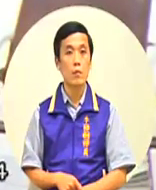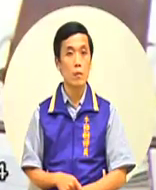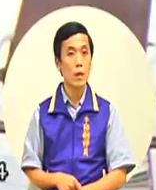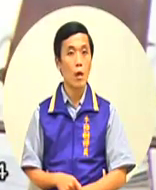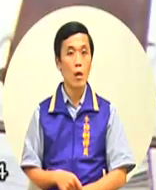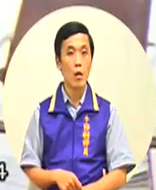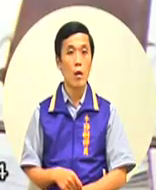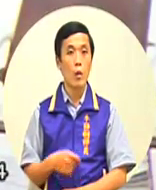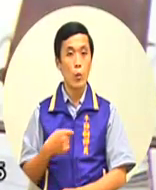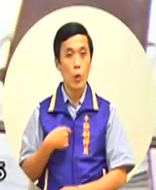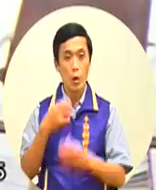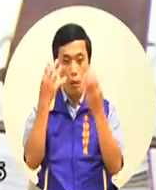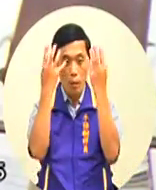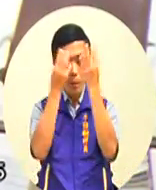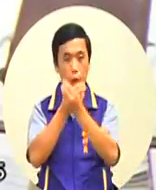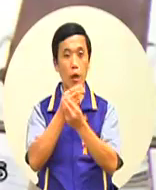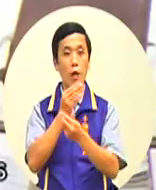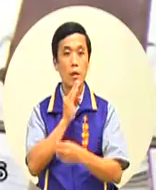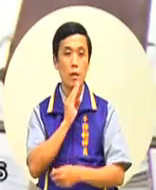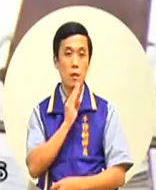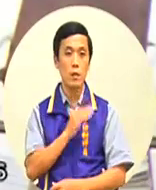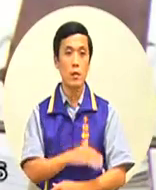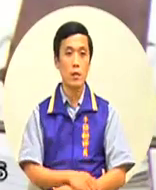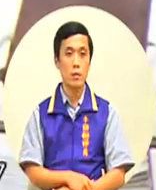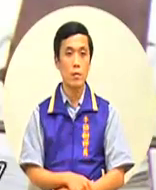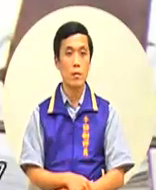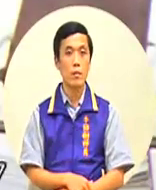OK， 那我的误会，我的误会，嘿，是。